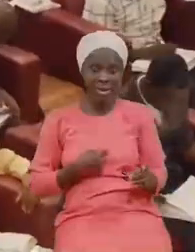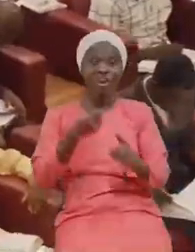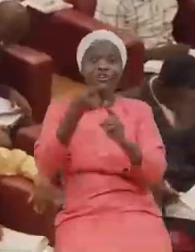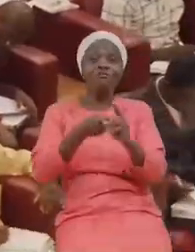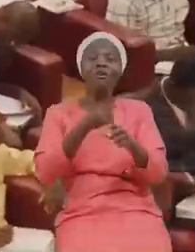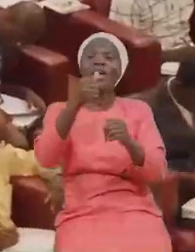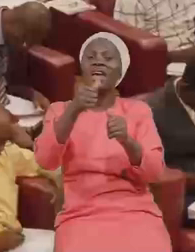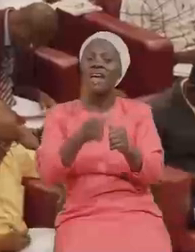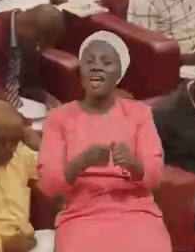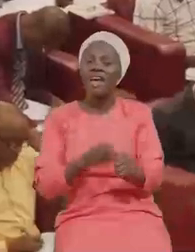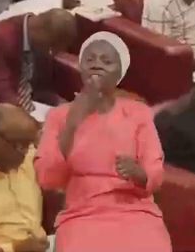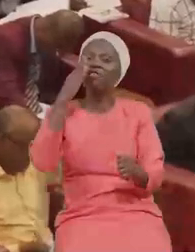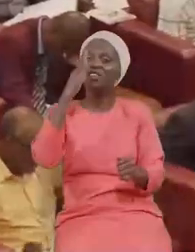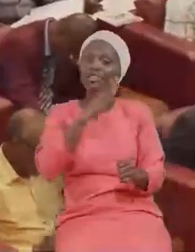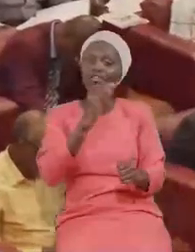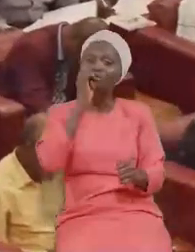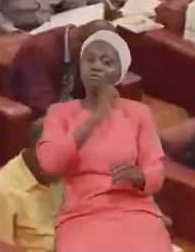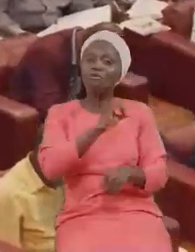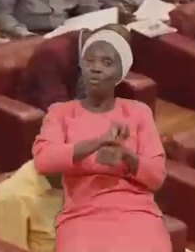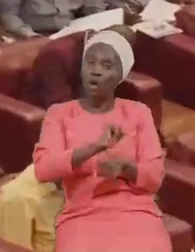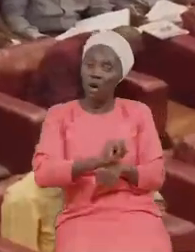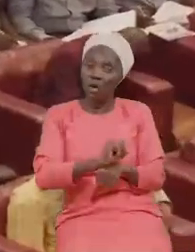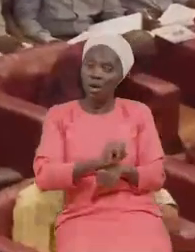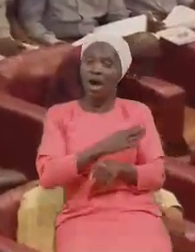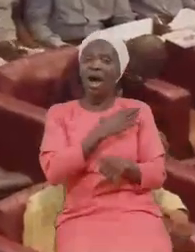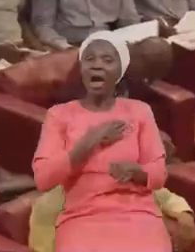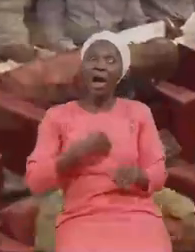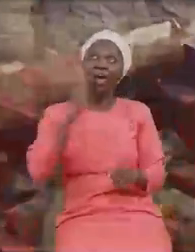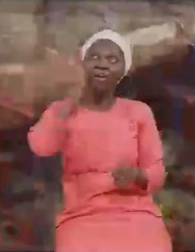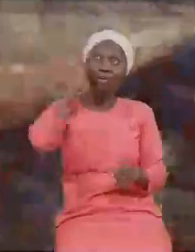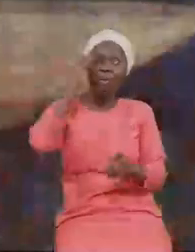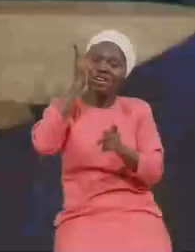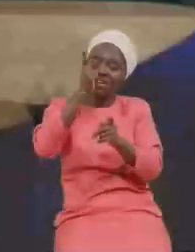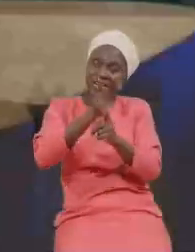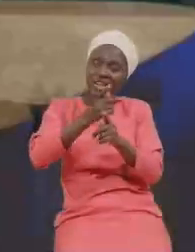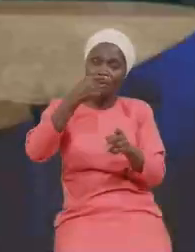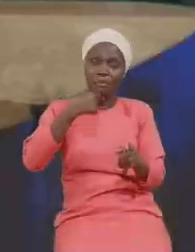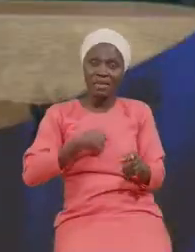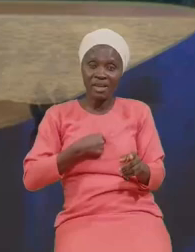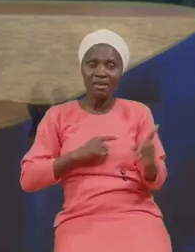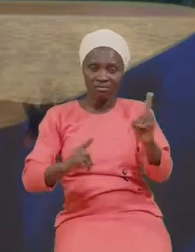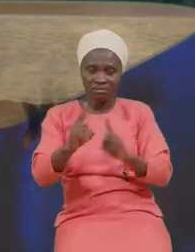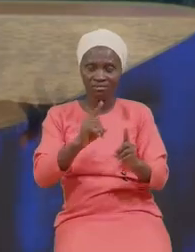de toute œuvre mauvaise et il me sauvera